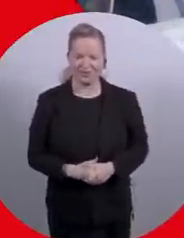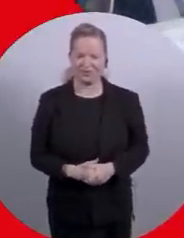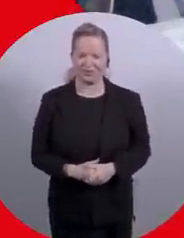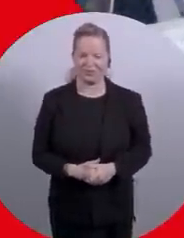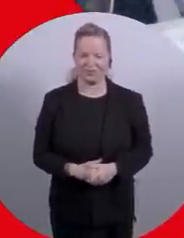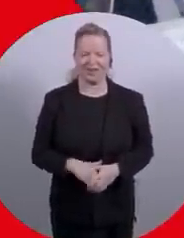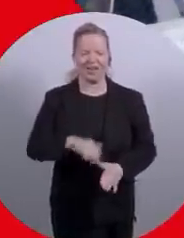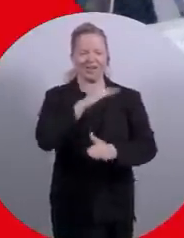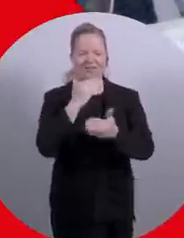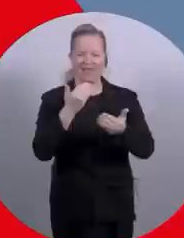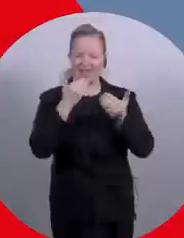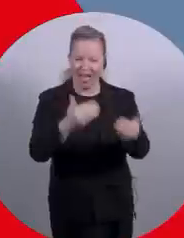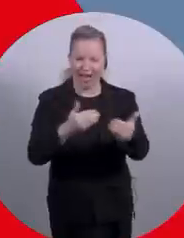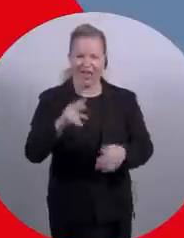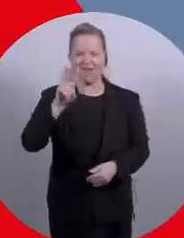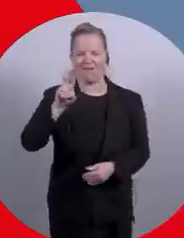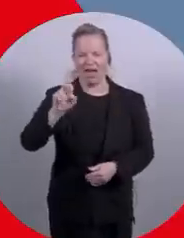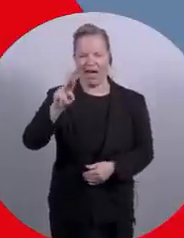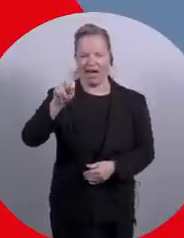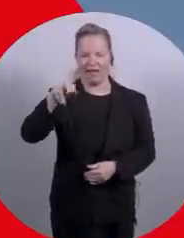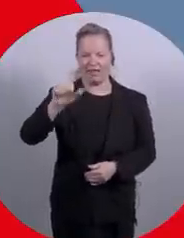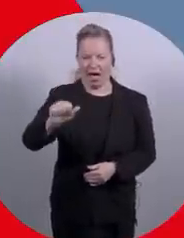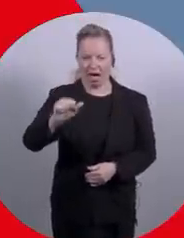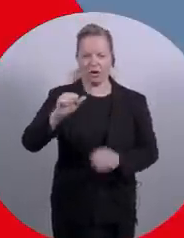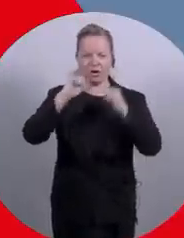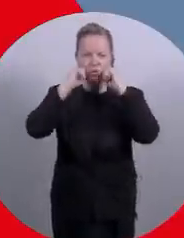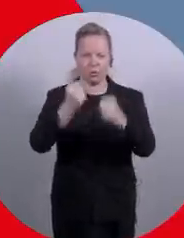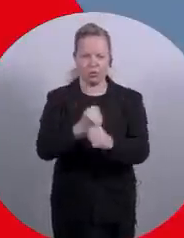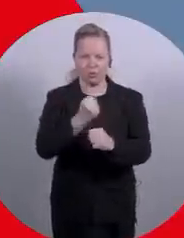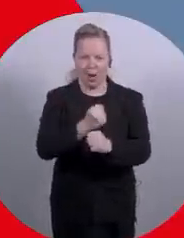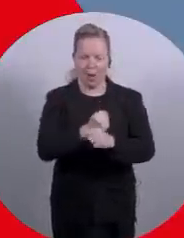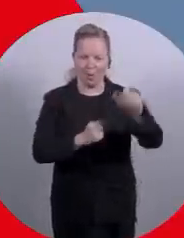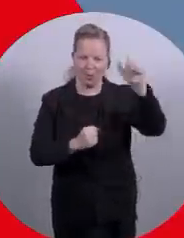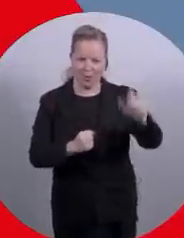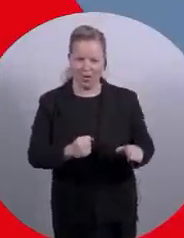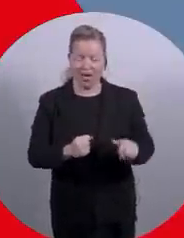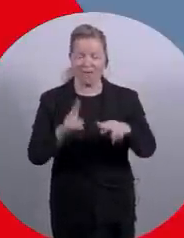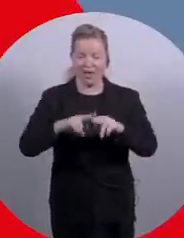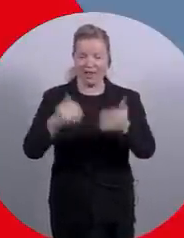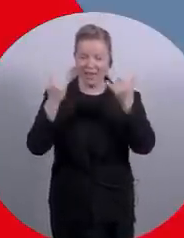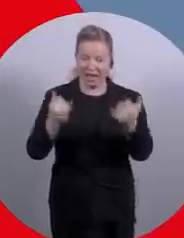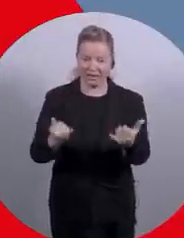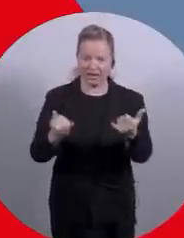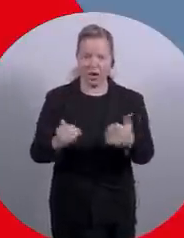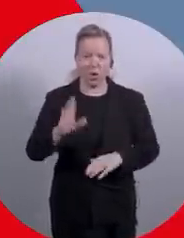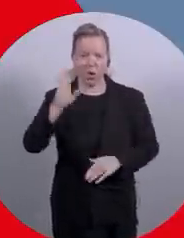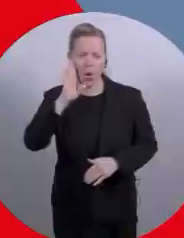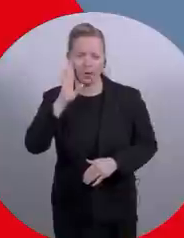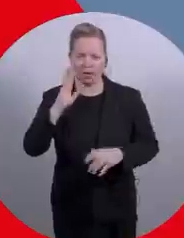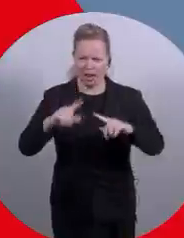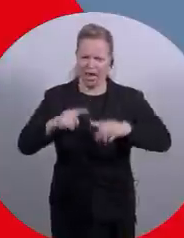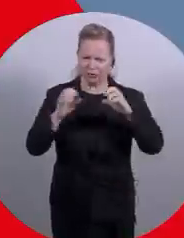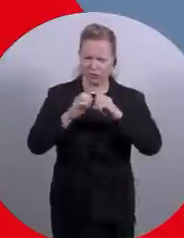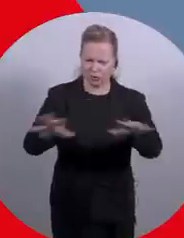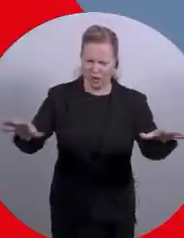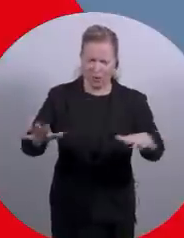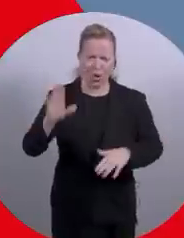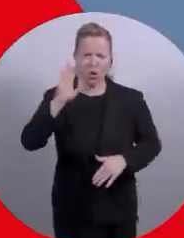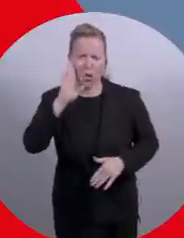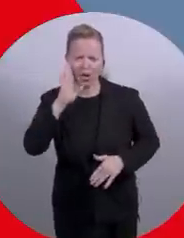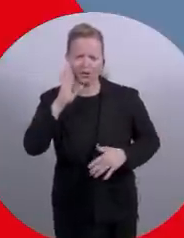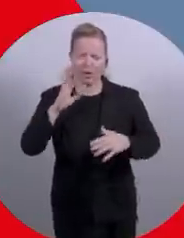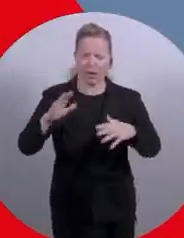danke vielmals Verena Nussbaum und falls Sie jetzt über den Livestream hier so ein Raunen aus dem Saal gehört haben diese